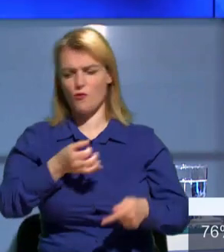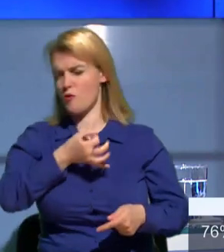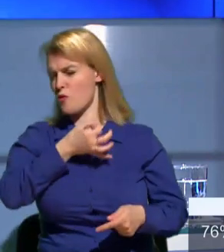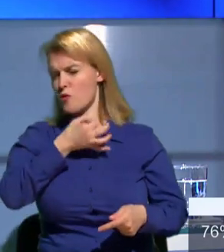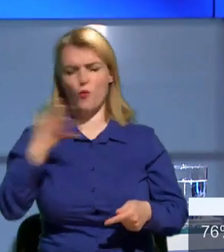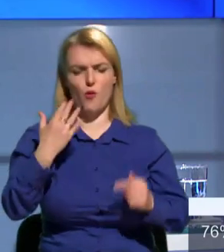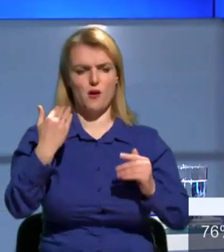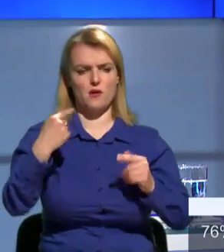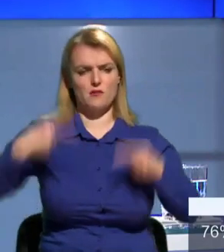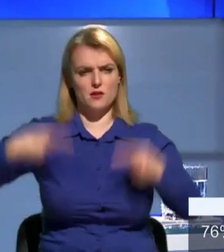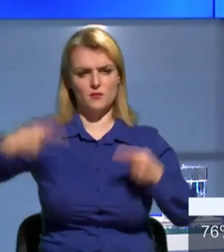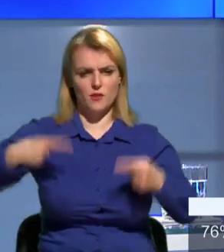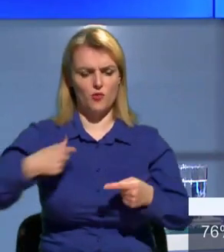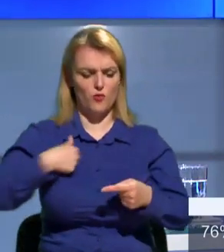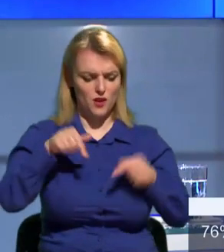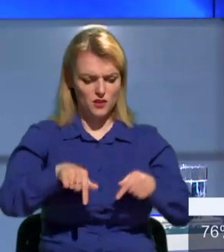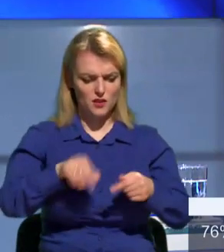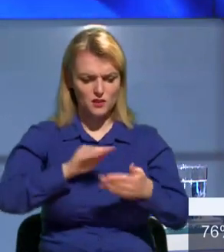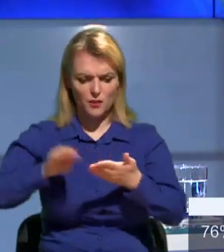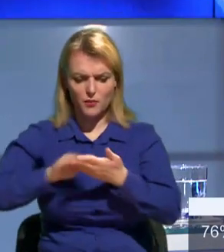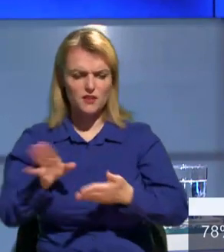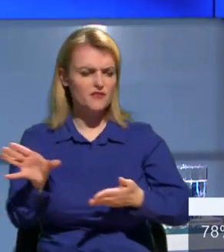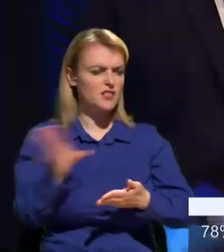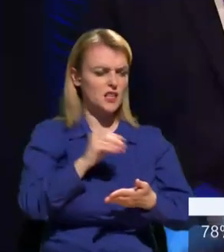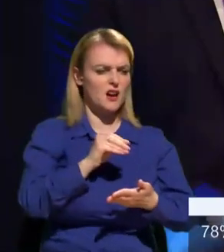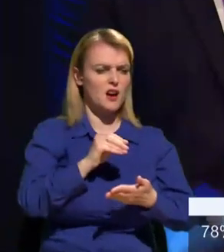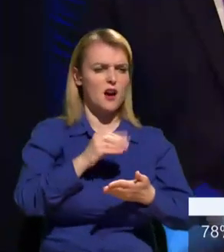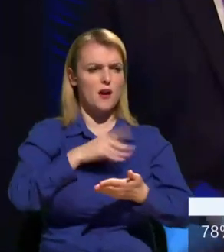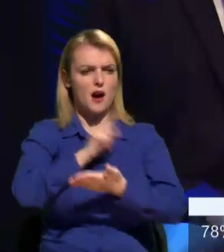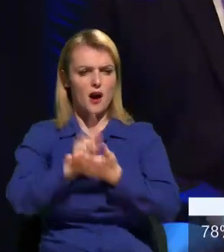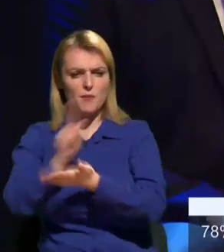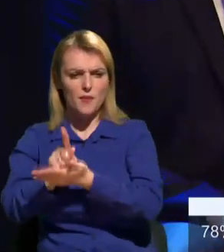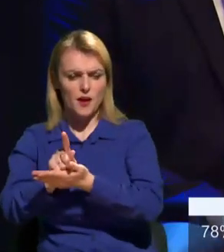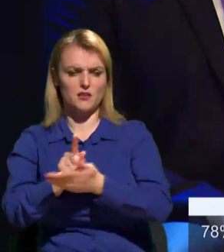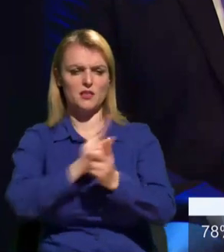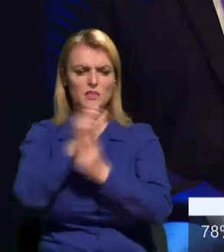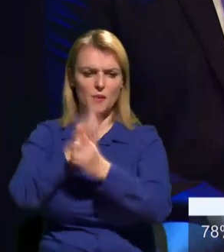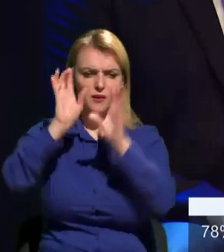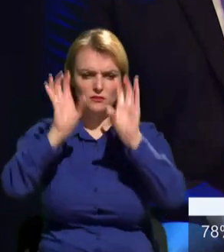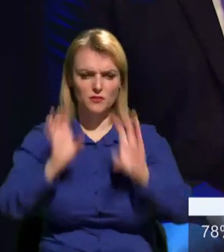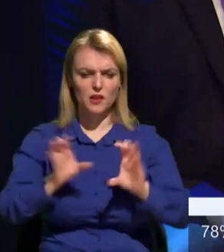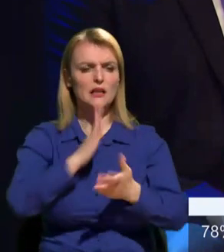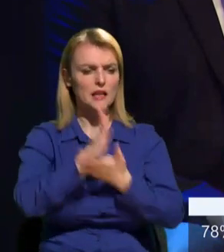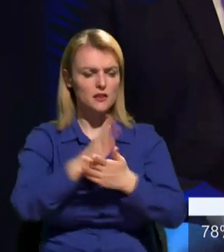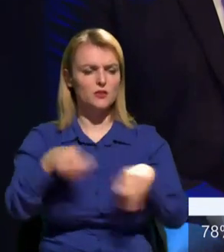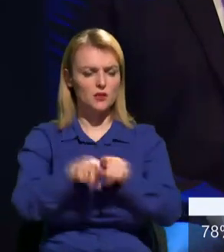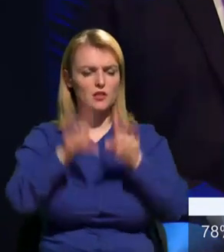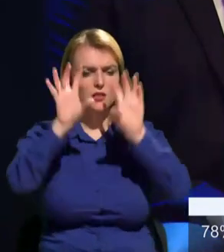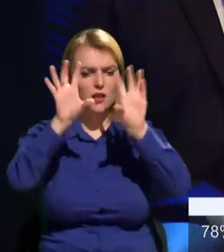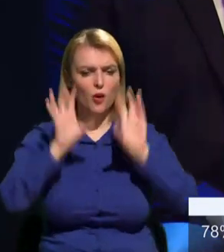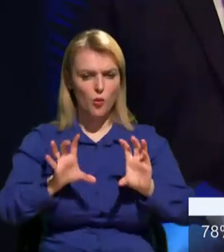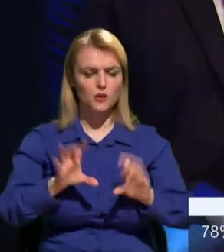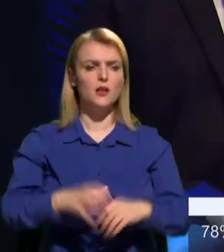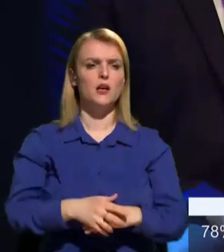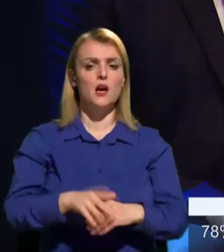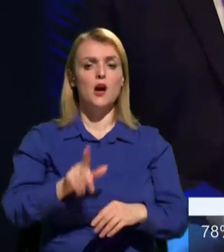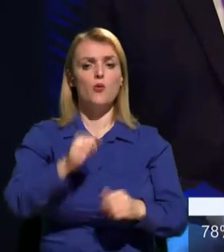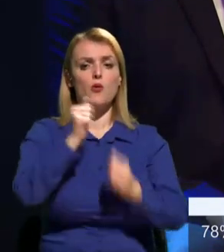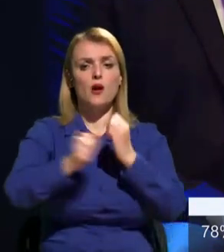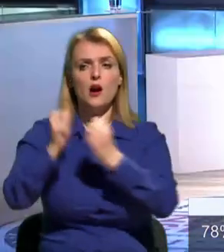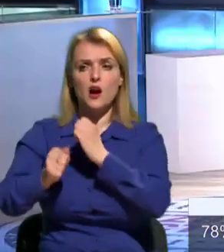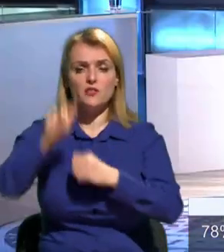toate angajamentele și toate prevederile legislației. Este un articol, articolul 4 din Constituție, care prevede că orice cetățean are